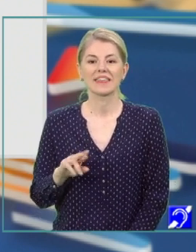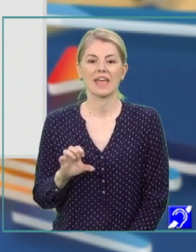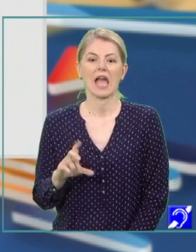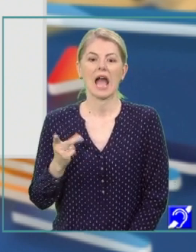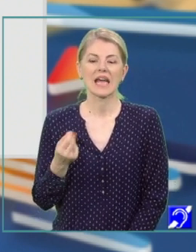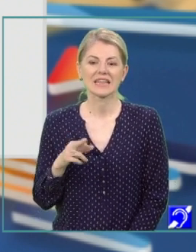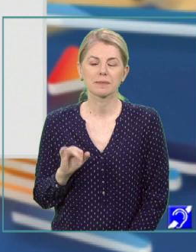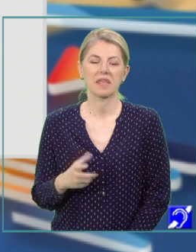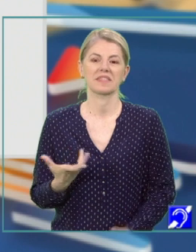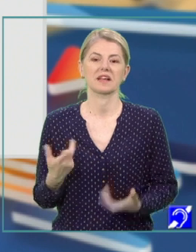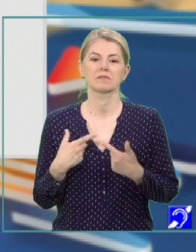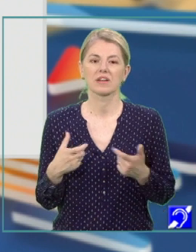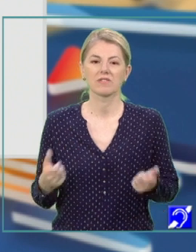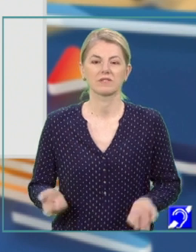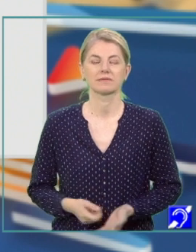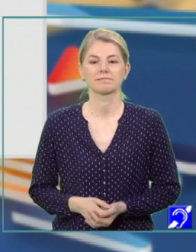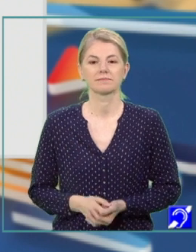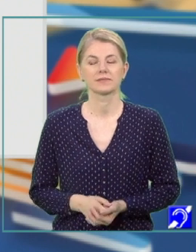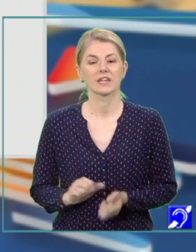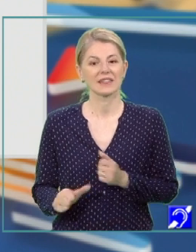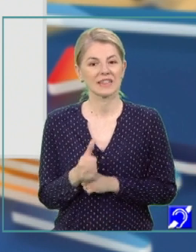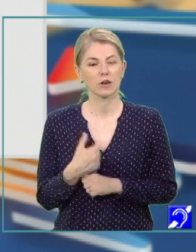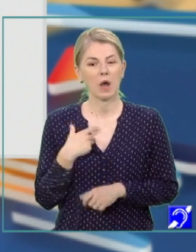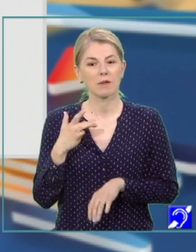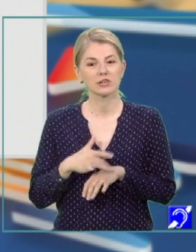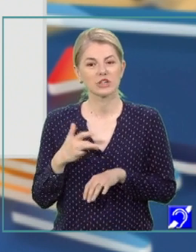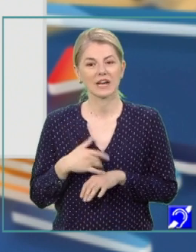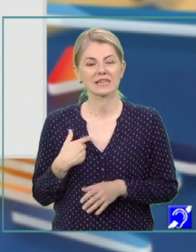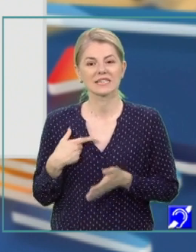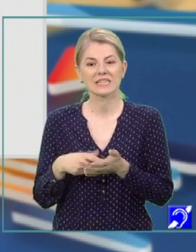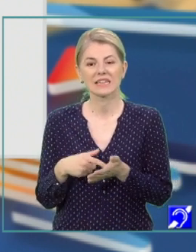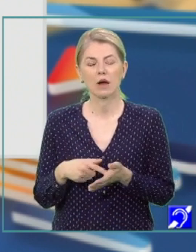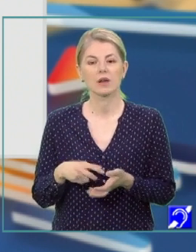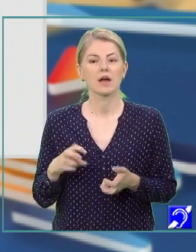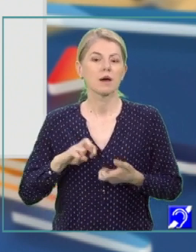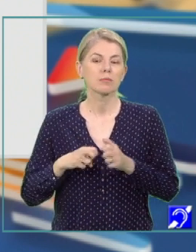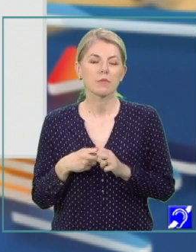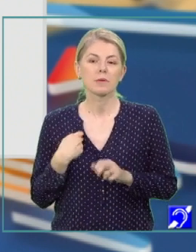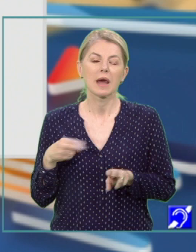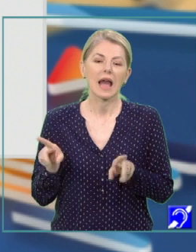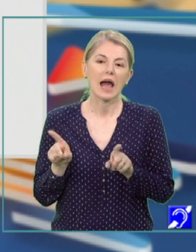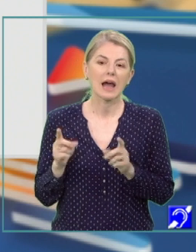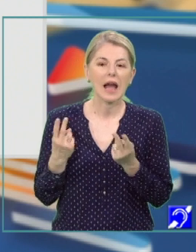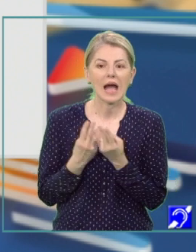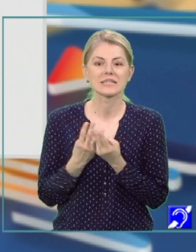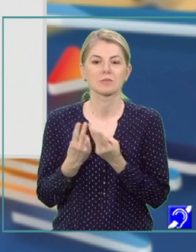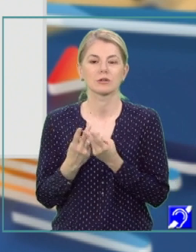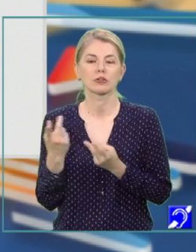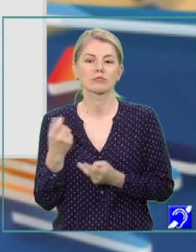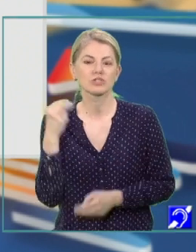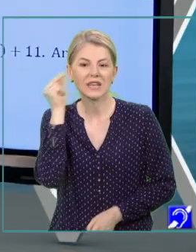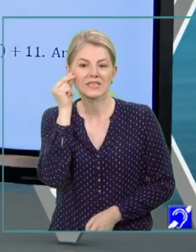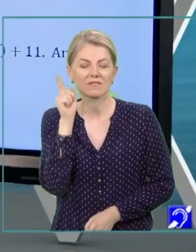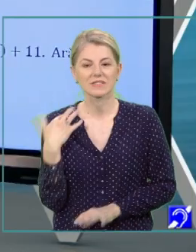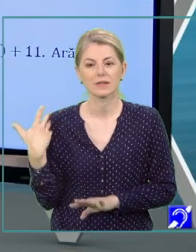medie geometrică. Și din nou am încercat să dau subiecte care să fie asemănătoare cu ce ați